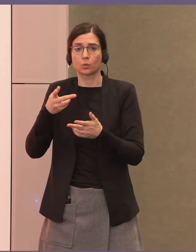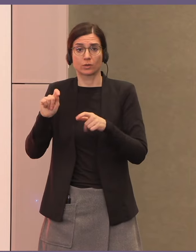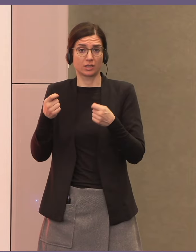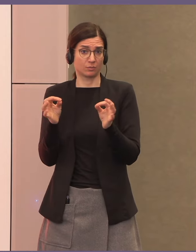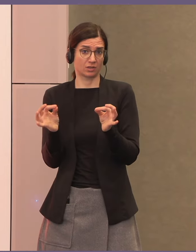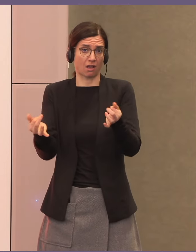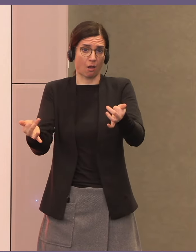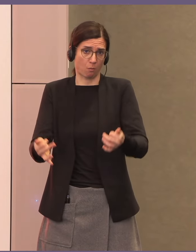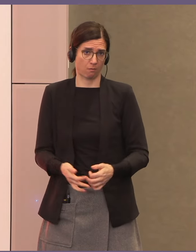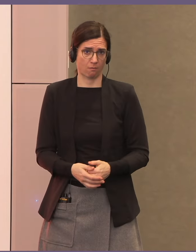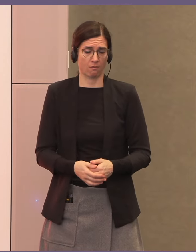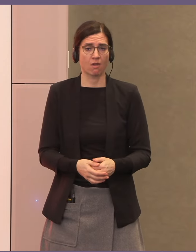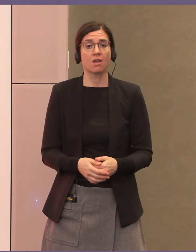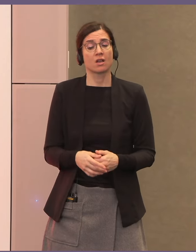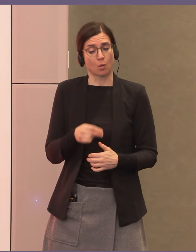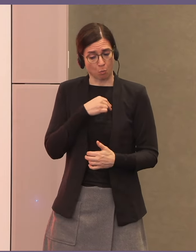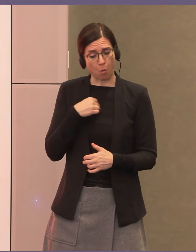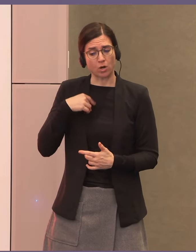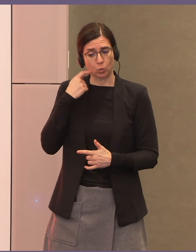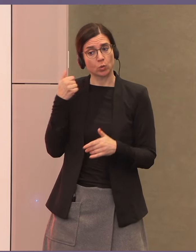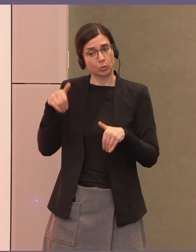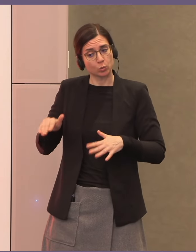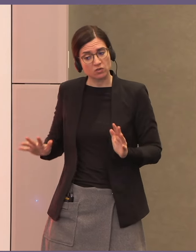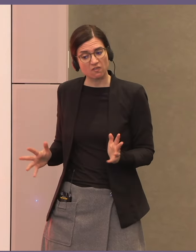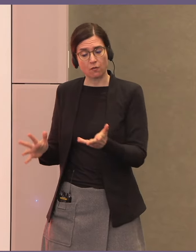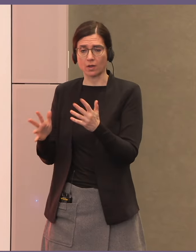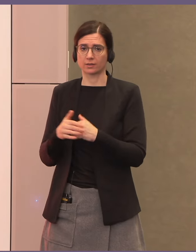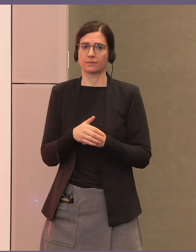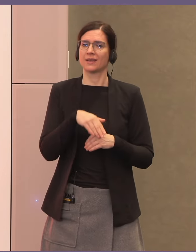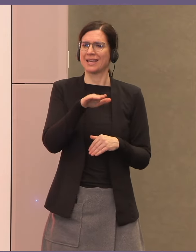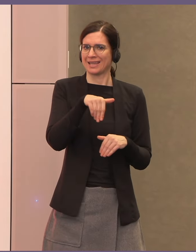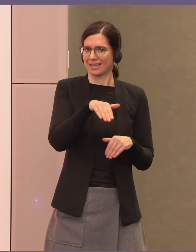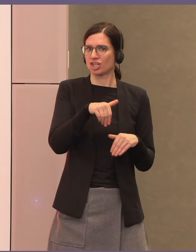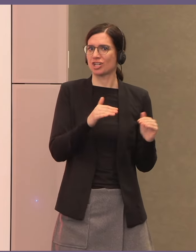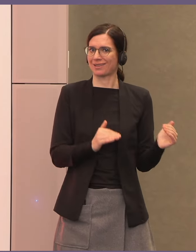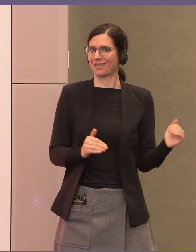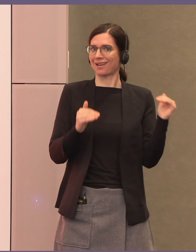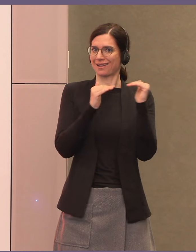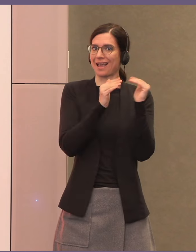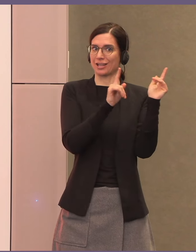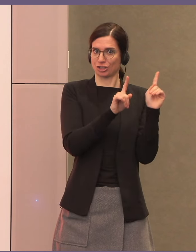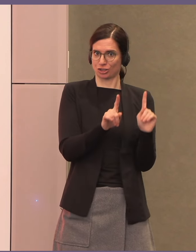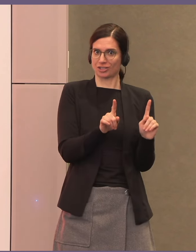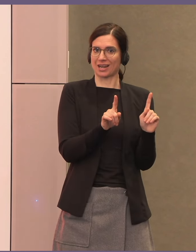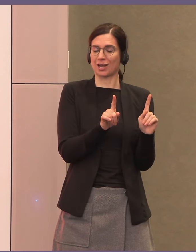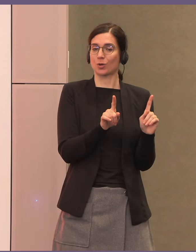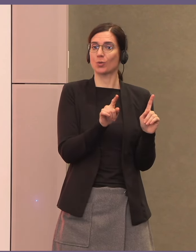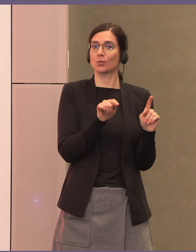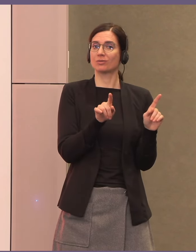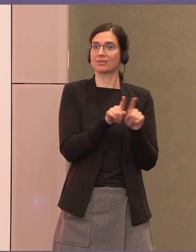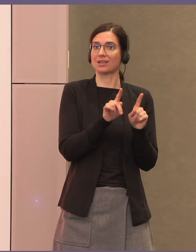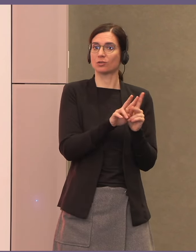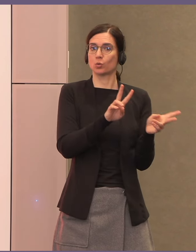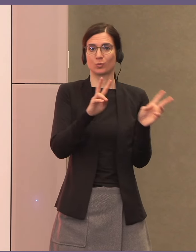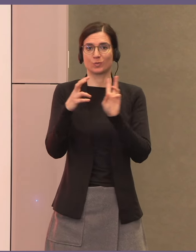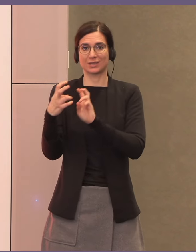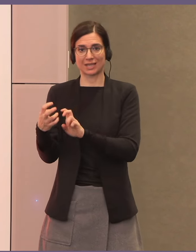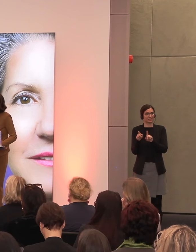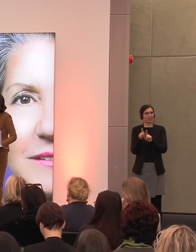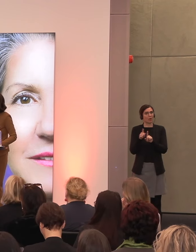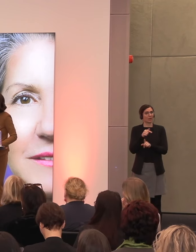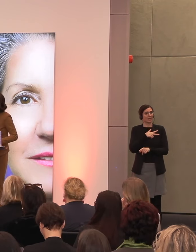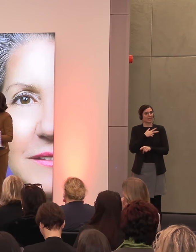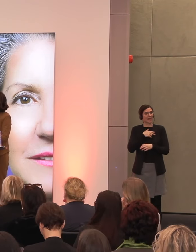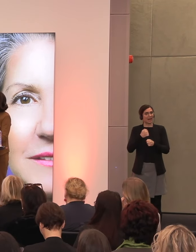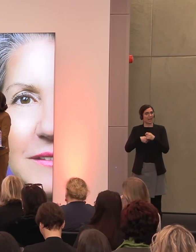Und das sollte jetzt gefördert werden. Und ich glaube, die Geschlechtergleichstellung könnte sich dann auch auf dem Arbeitsmarkt verbessern, auch in